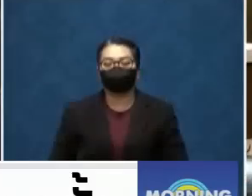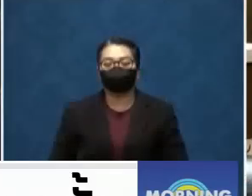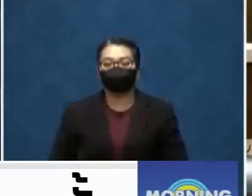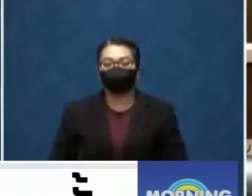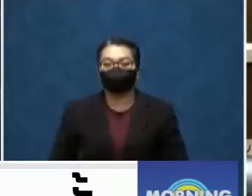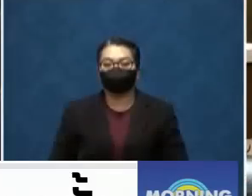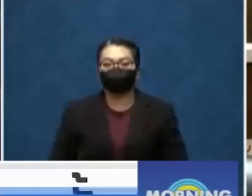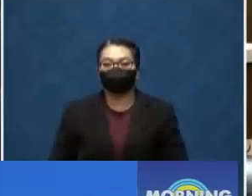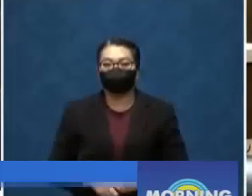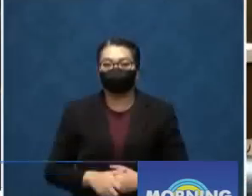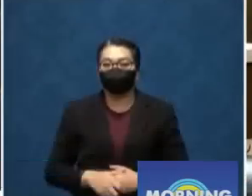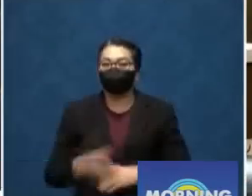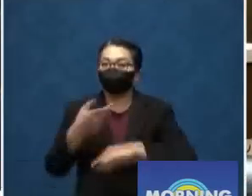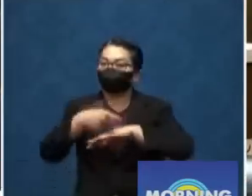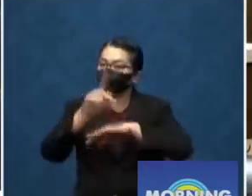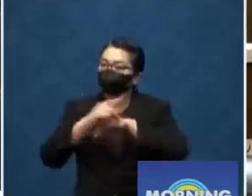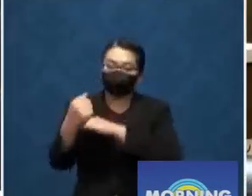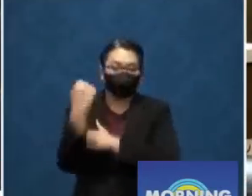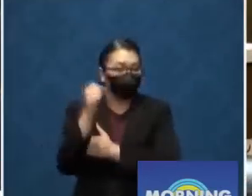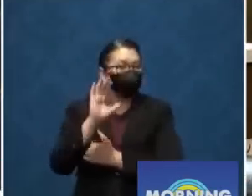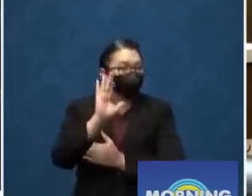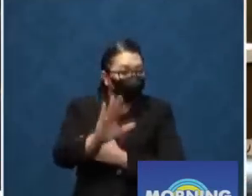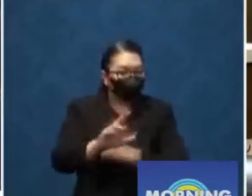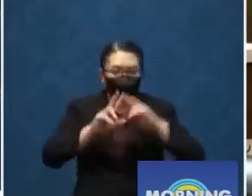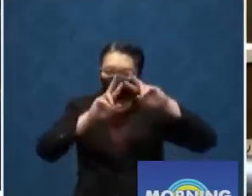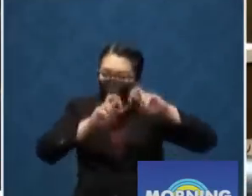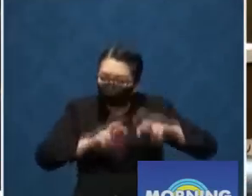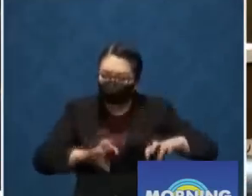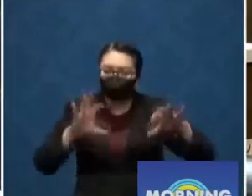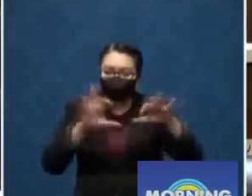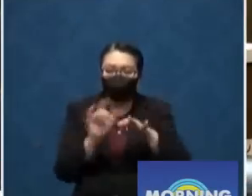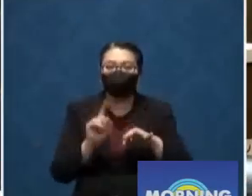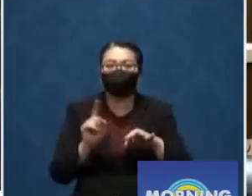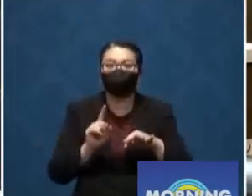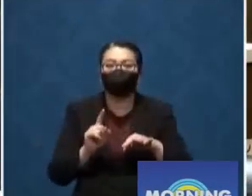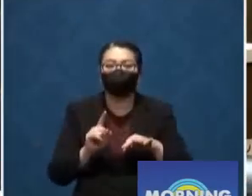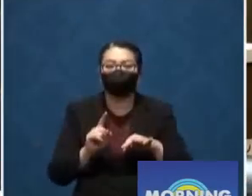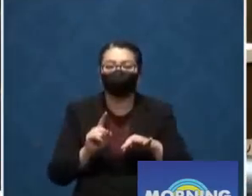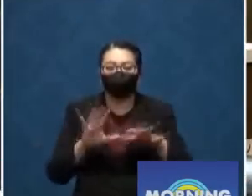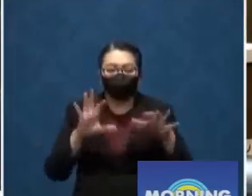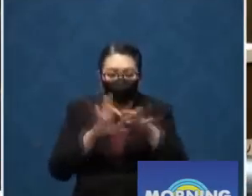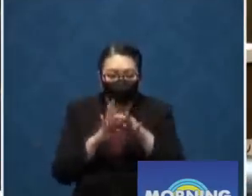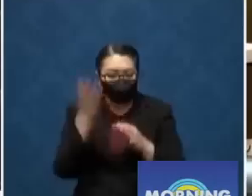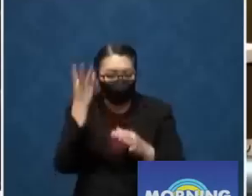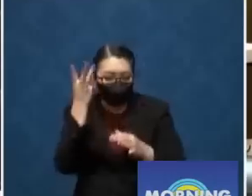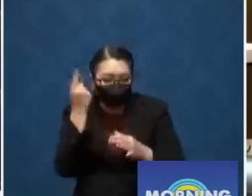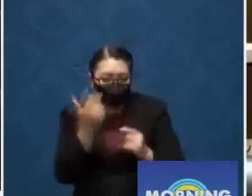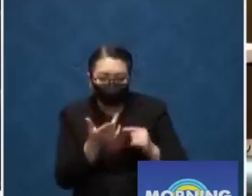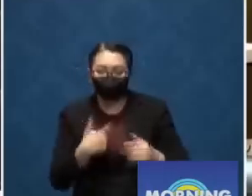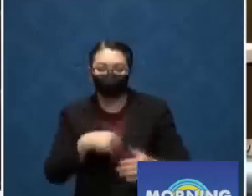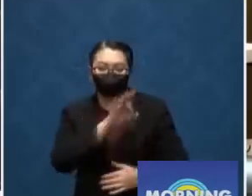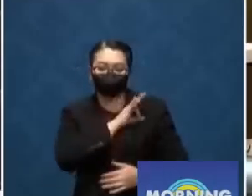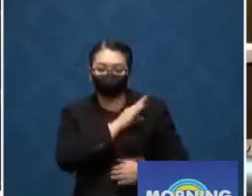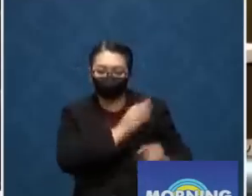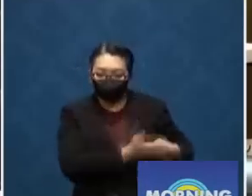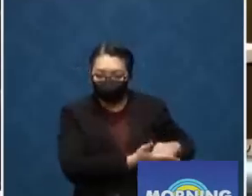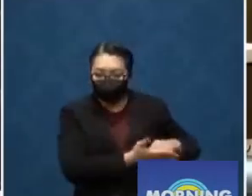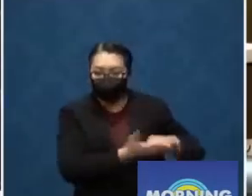ท่านประธานใช้อำนาจท่านประธานวินิจฉัยเรื่องกรณีสมาชิกเสนอญัตติให้สภา